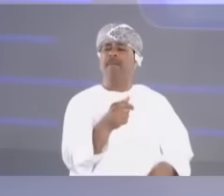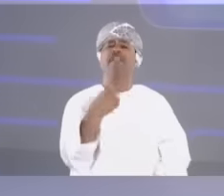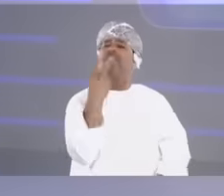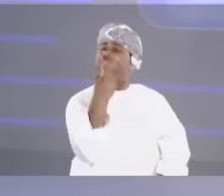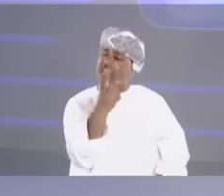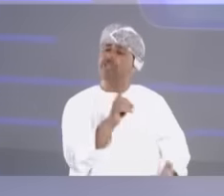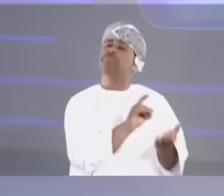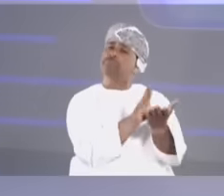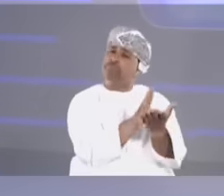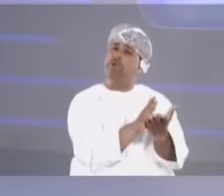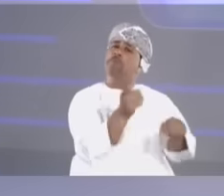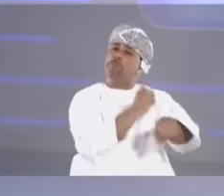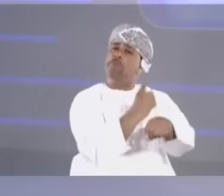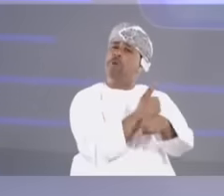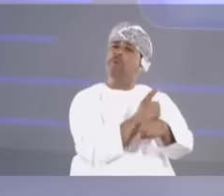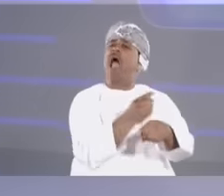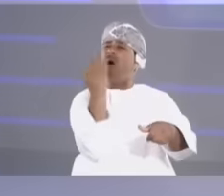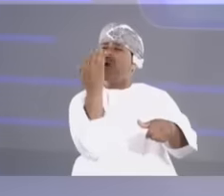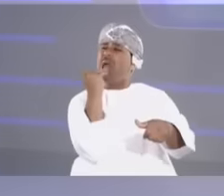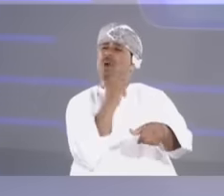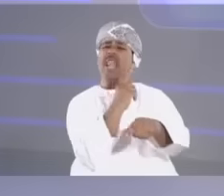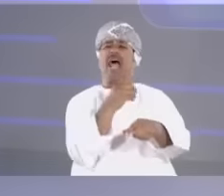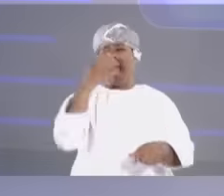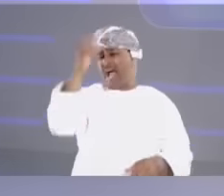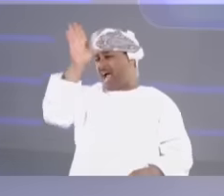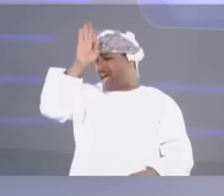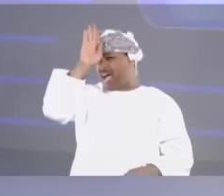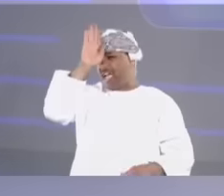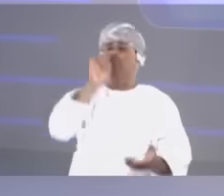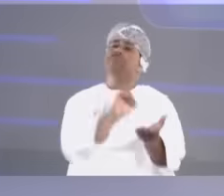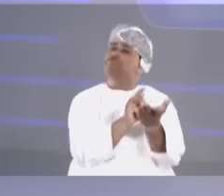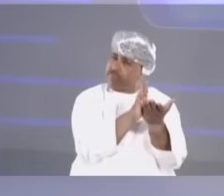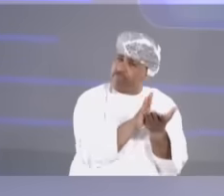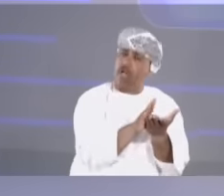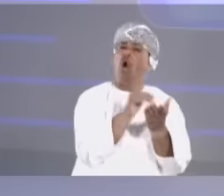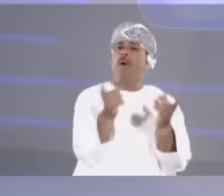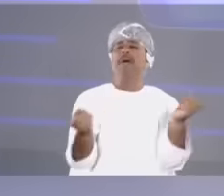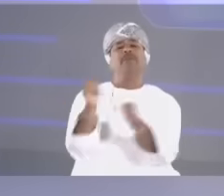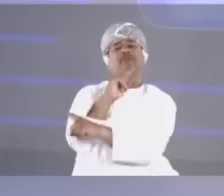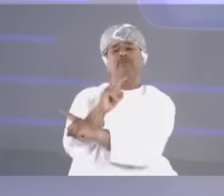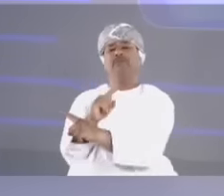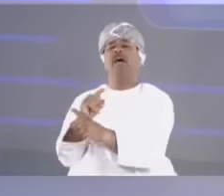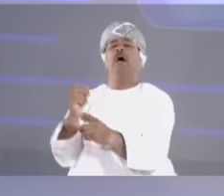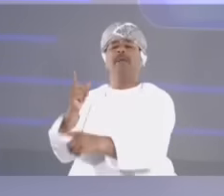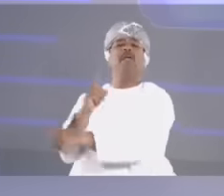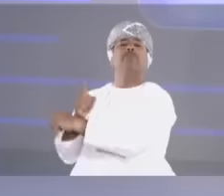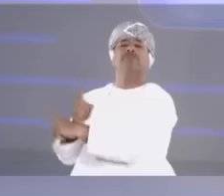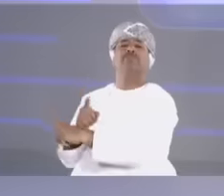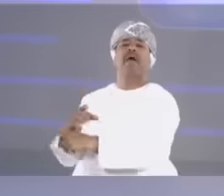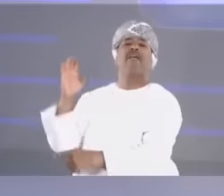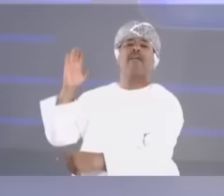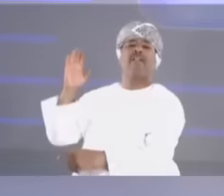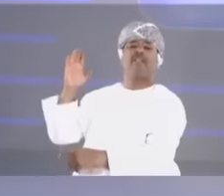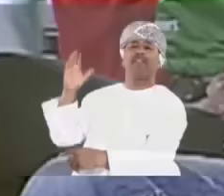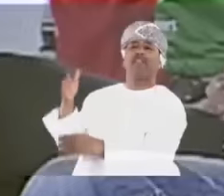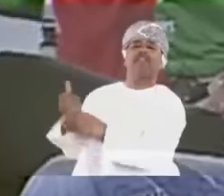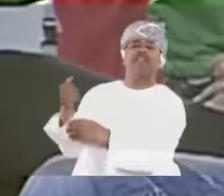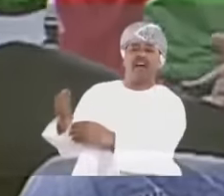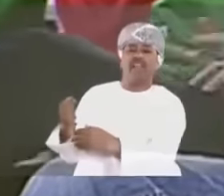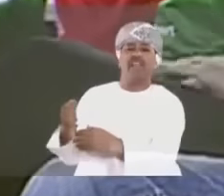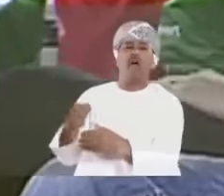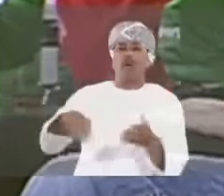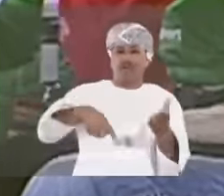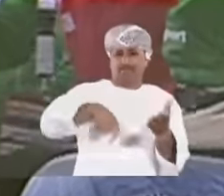الذي يقيله العروبة بعد المدرب العراقي مظفر جبار الذي انتقل لقيادة نادي ظفار. وجاء فسخ العقد